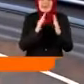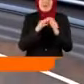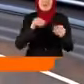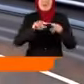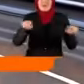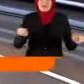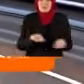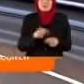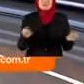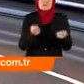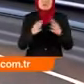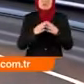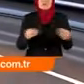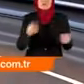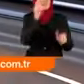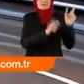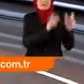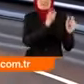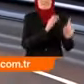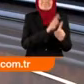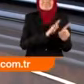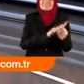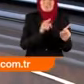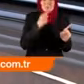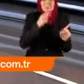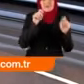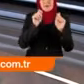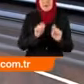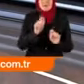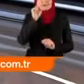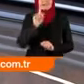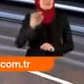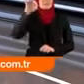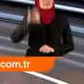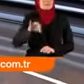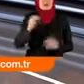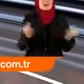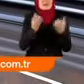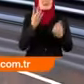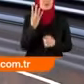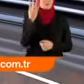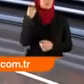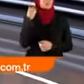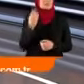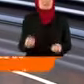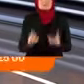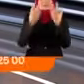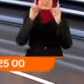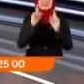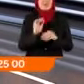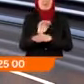ekmeğini kaybedenlerin yüreğine bu sözlerle dokunduk ekstra alevlerin dört gün önce ilk yükseldiği manavgatı